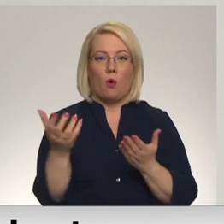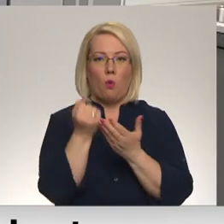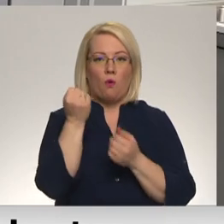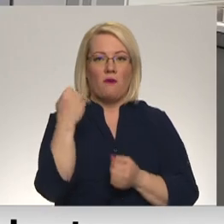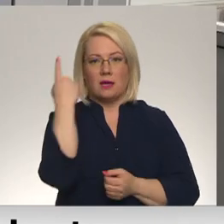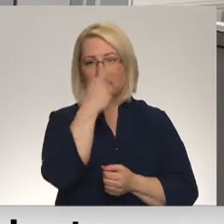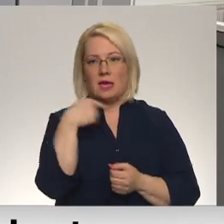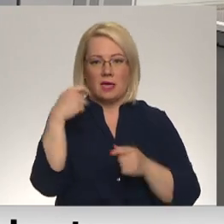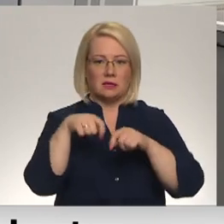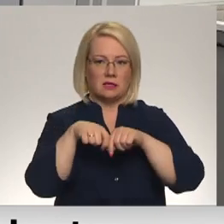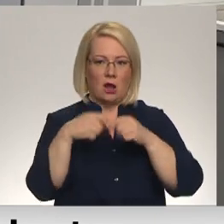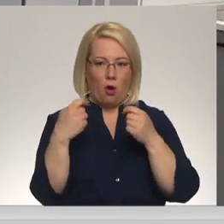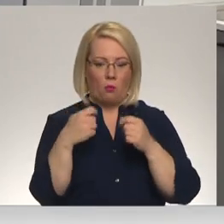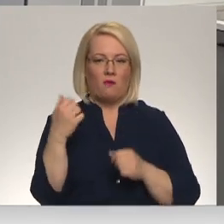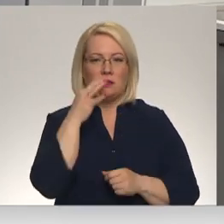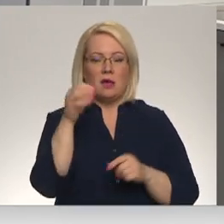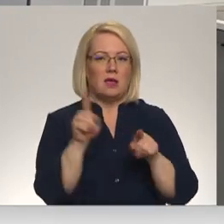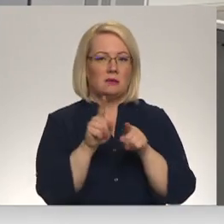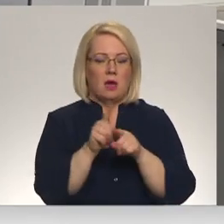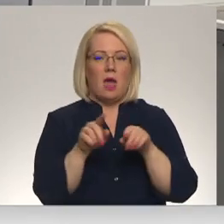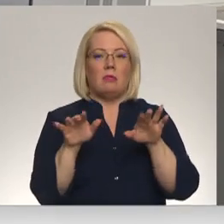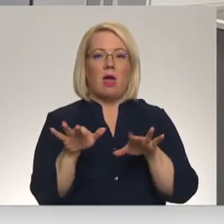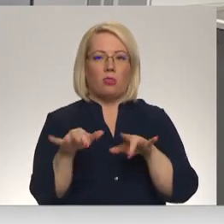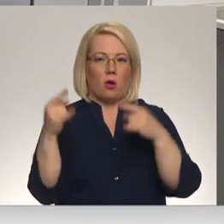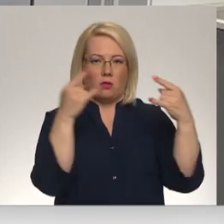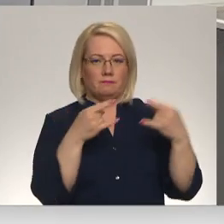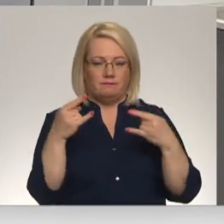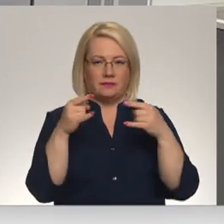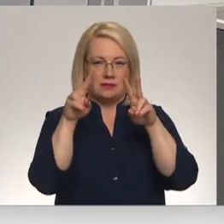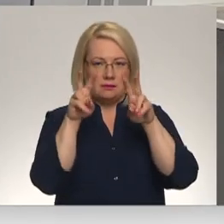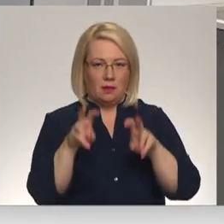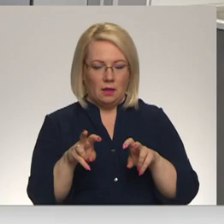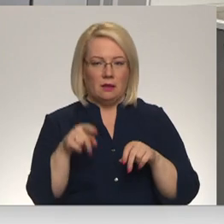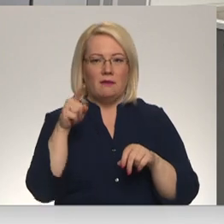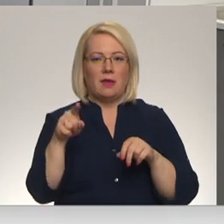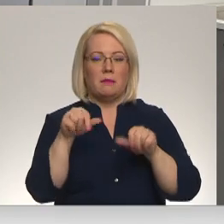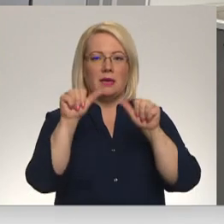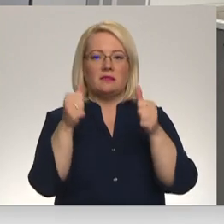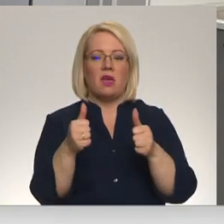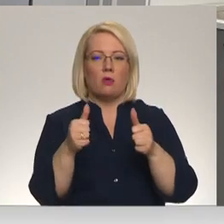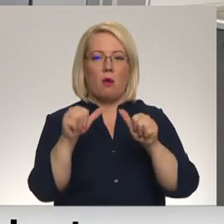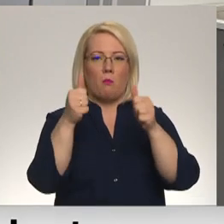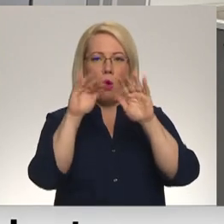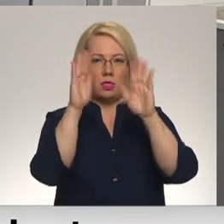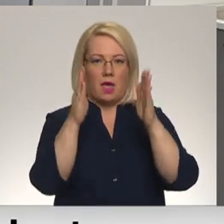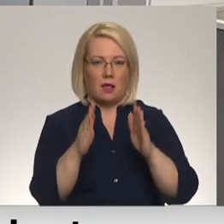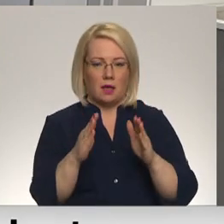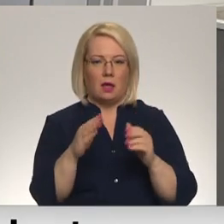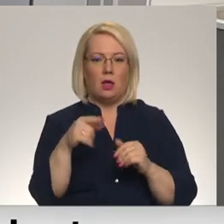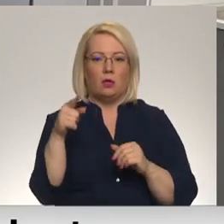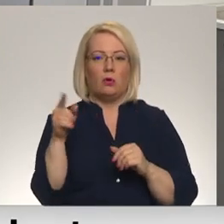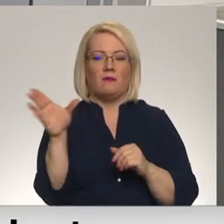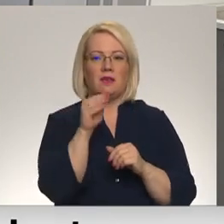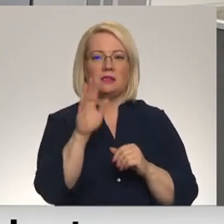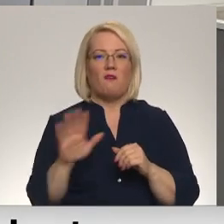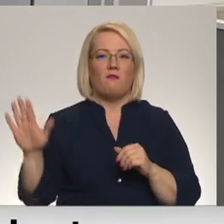traumu. Atkal tas pats stāsts datortomogrāfijas izmeklējums. Nu, viņi izveidoja anatomisko modeli. Tur pa lielam viss, kas ir